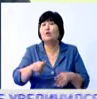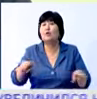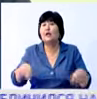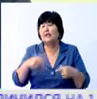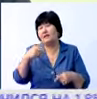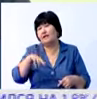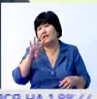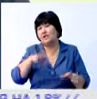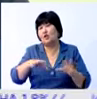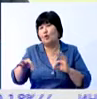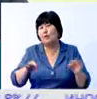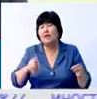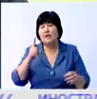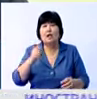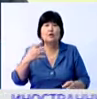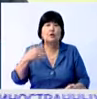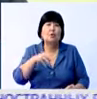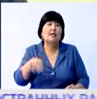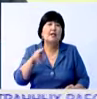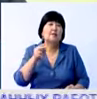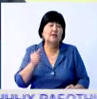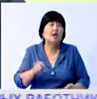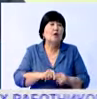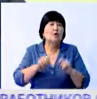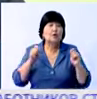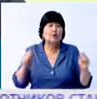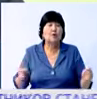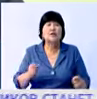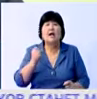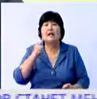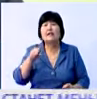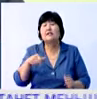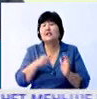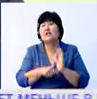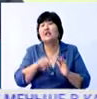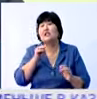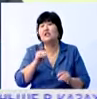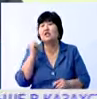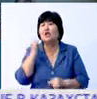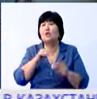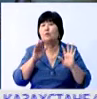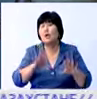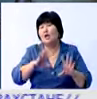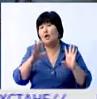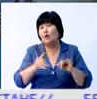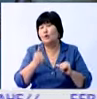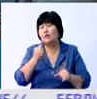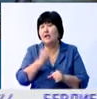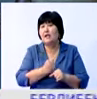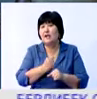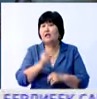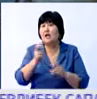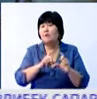24 проекта на 150 миллиардов тенге создано 17 60 тысяч рабочих мест в результате доля обрабатывающей промышленности